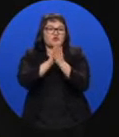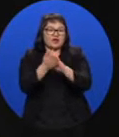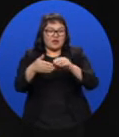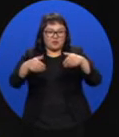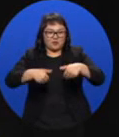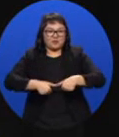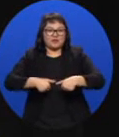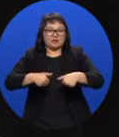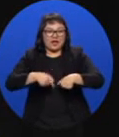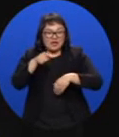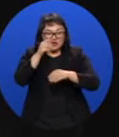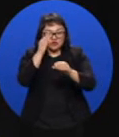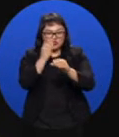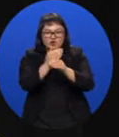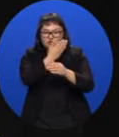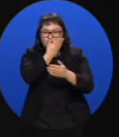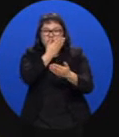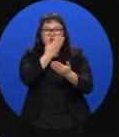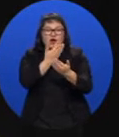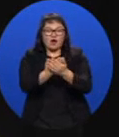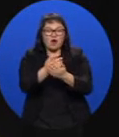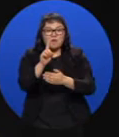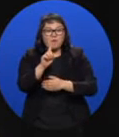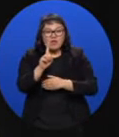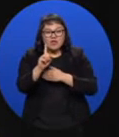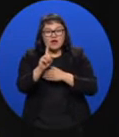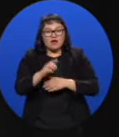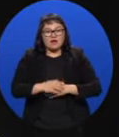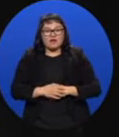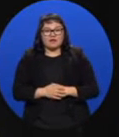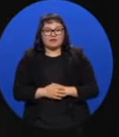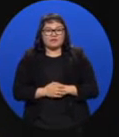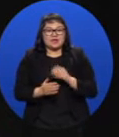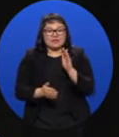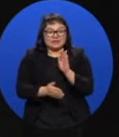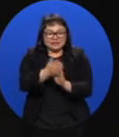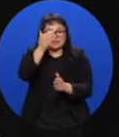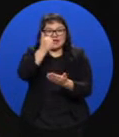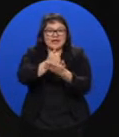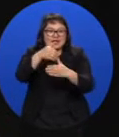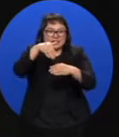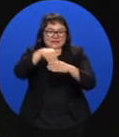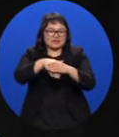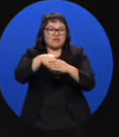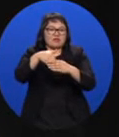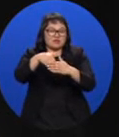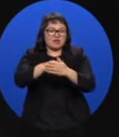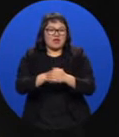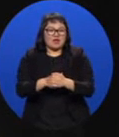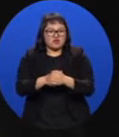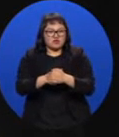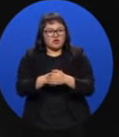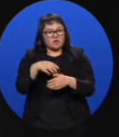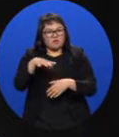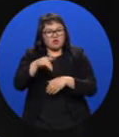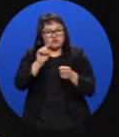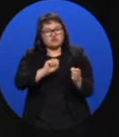하는데 그중에 저는 핵심되는 것이 역시 시장의 직선제가 먼저 좀